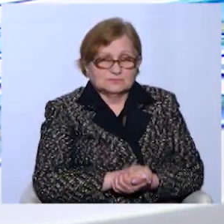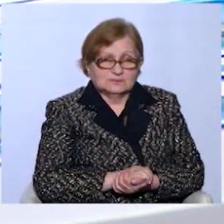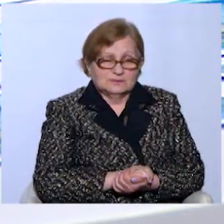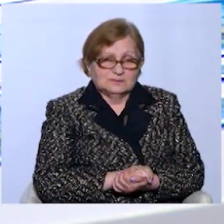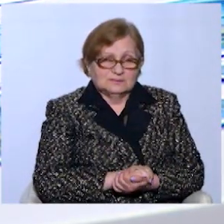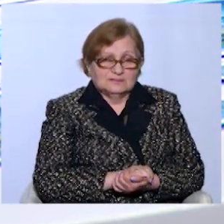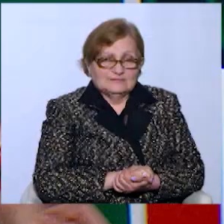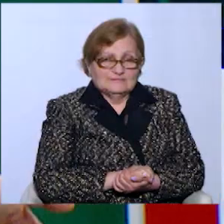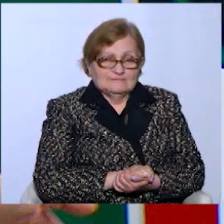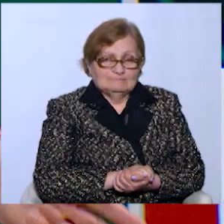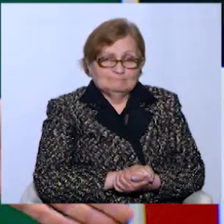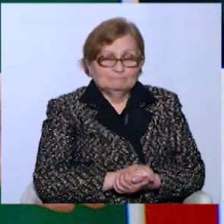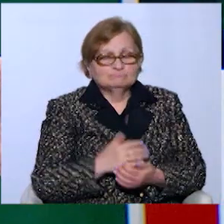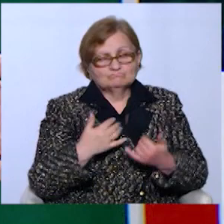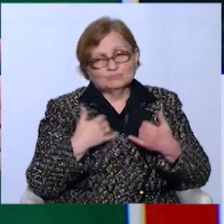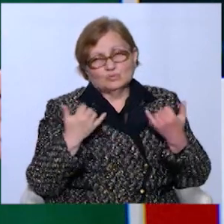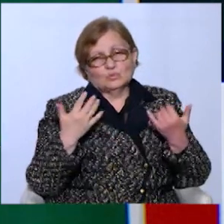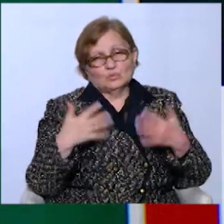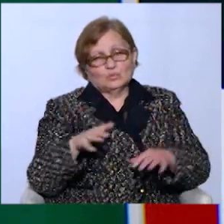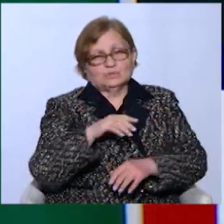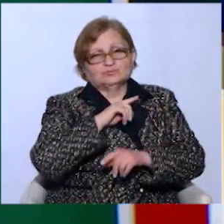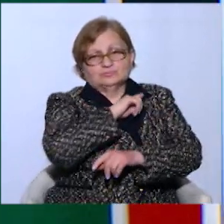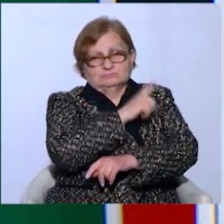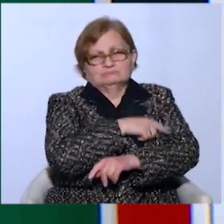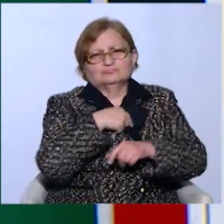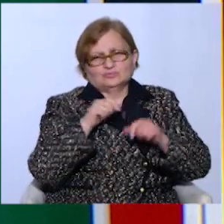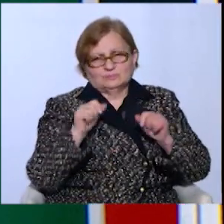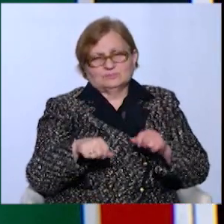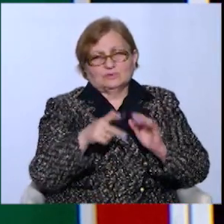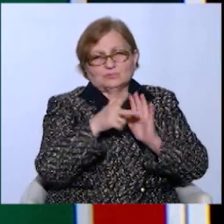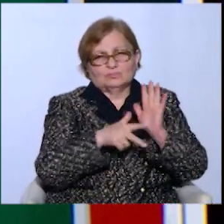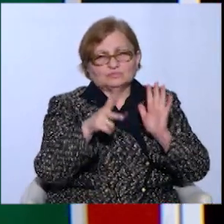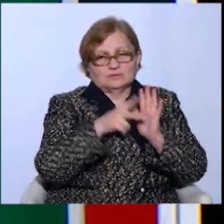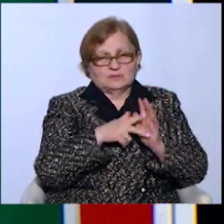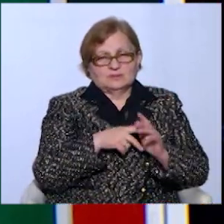ასე. ახლა უკვე შემიძლია გადავიხადო 88 ლარი. აქედან ვიღებ